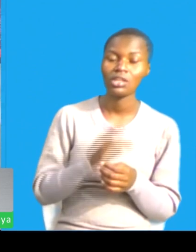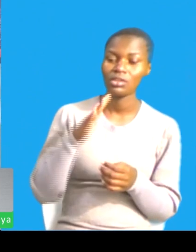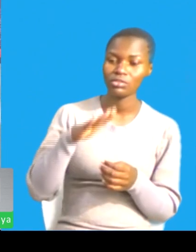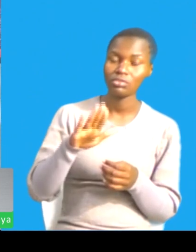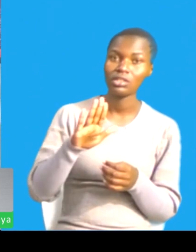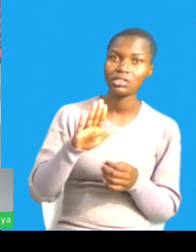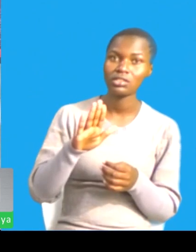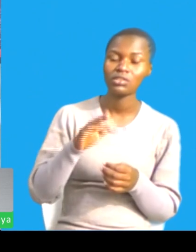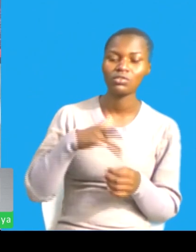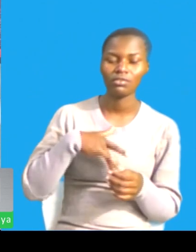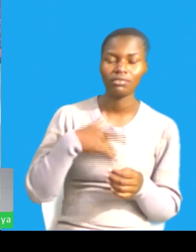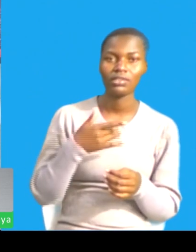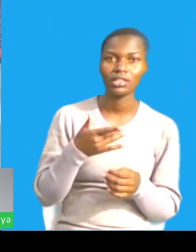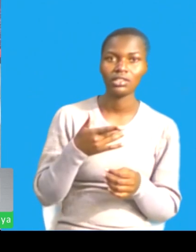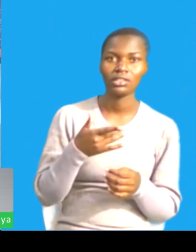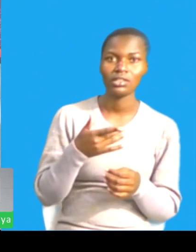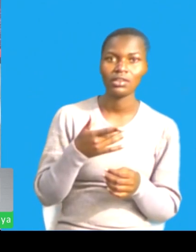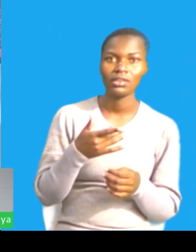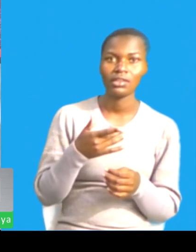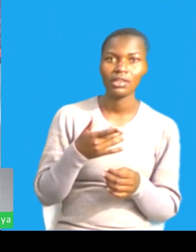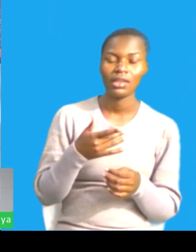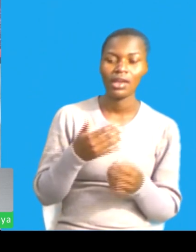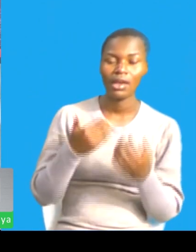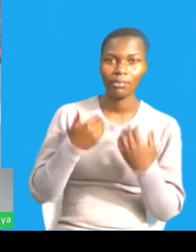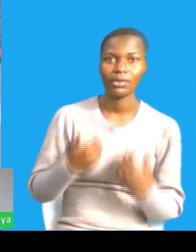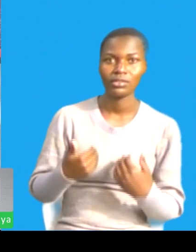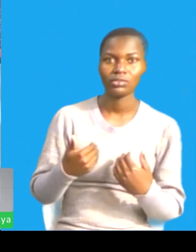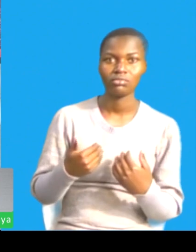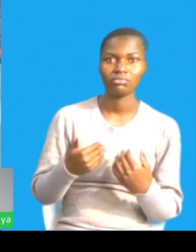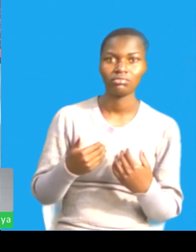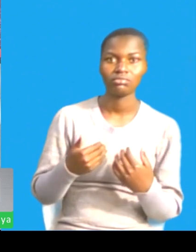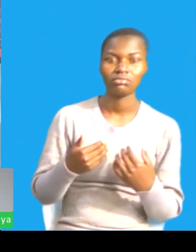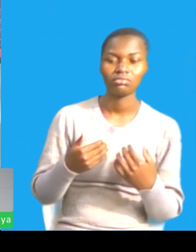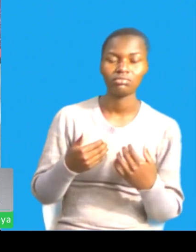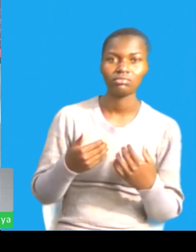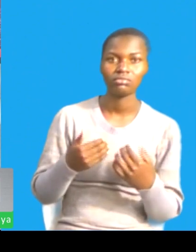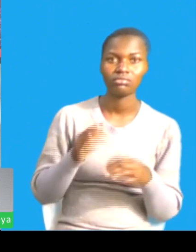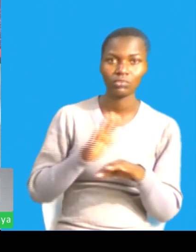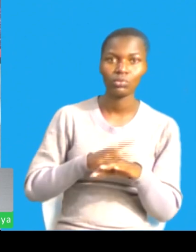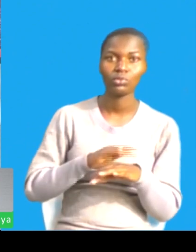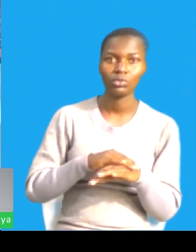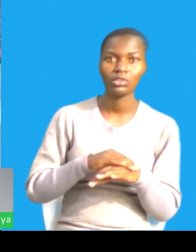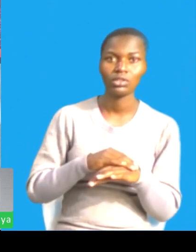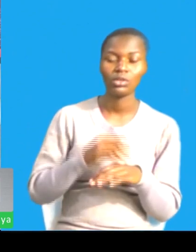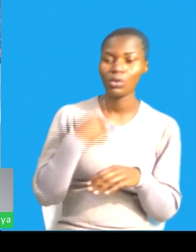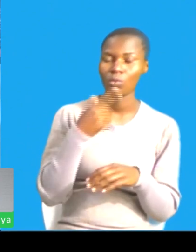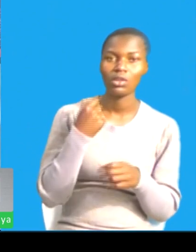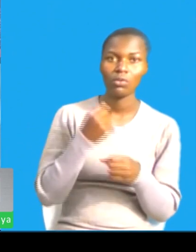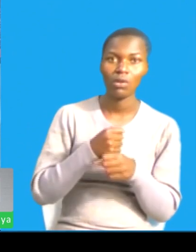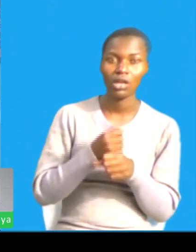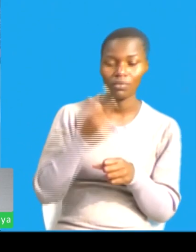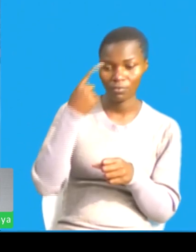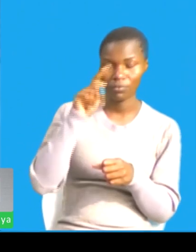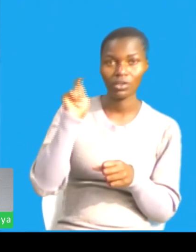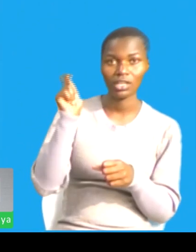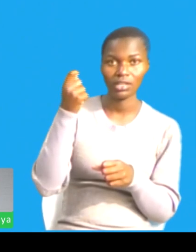yours utafeel kama kumewekwa mtu ule amequalify kabisa, ule atafanya kazi ya Wakenya. Kama